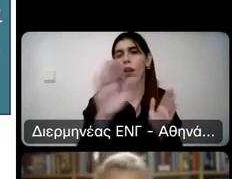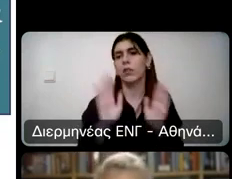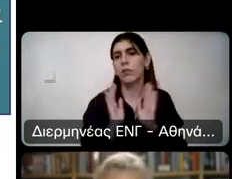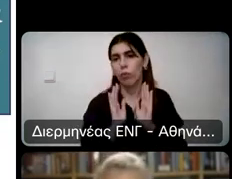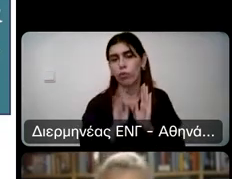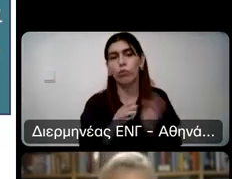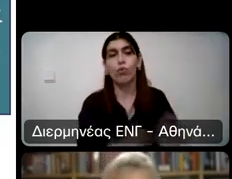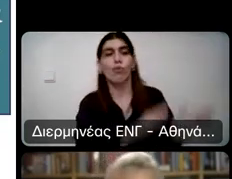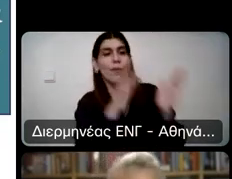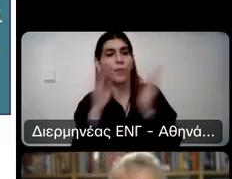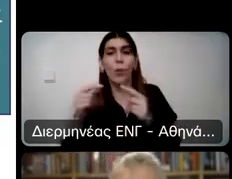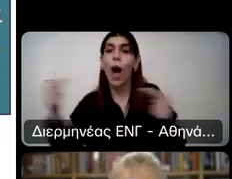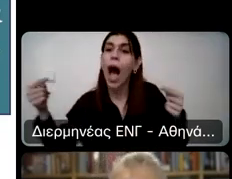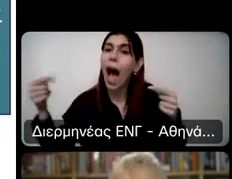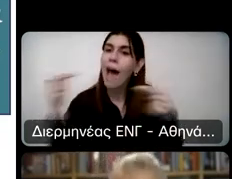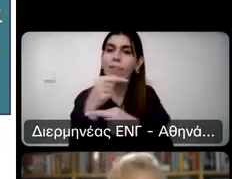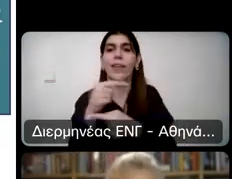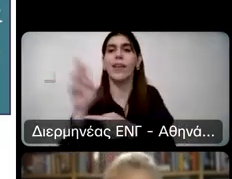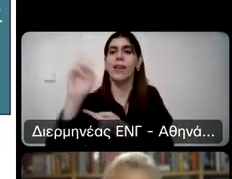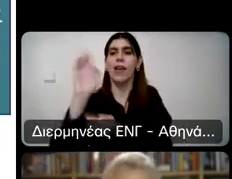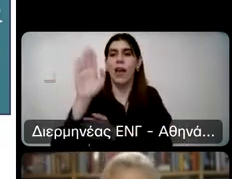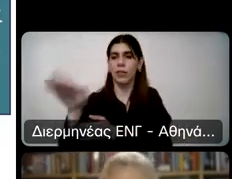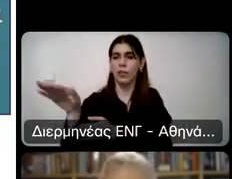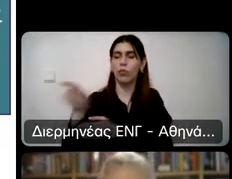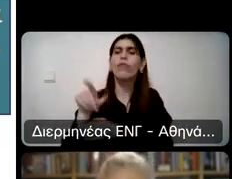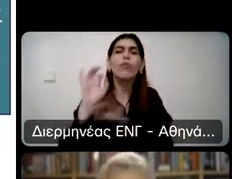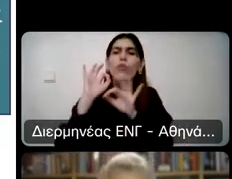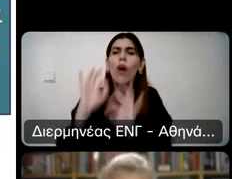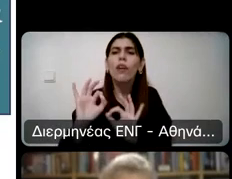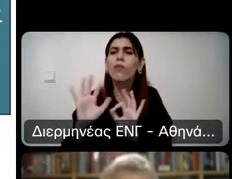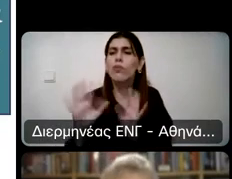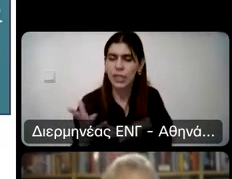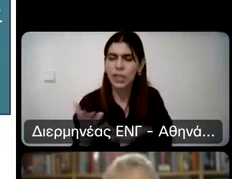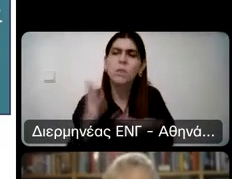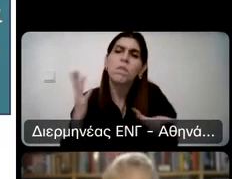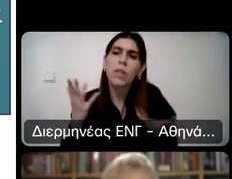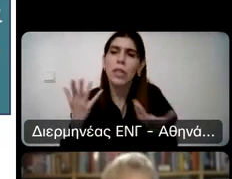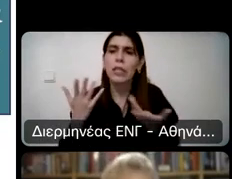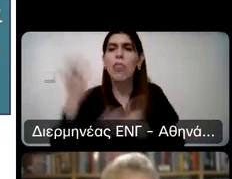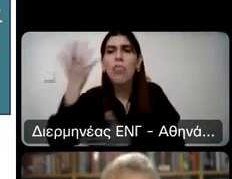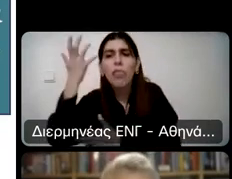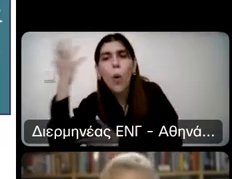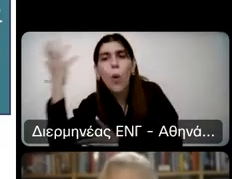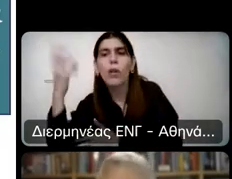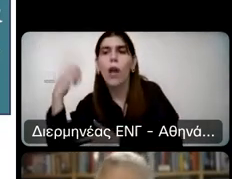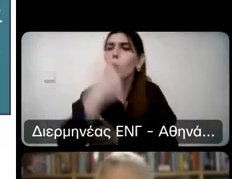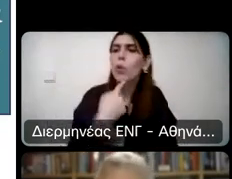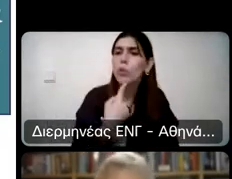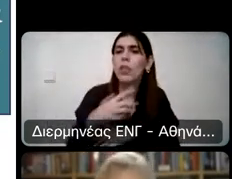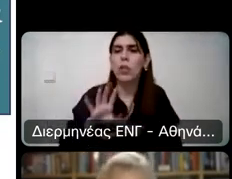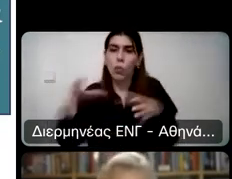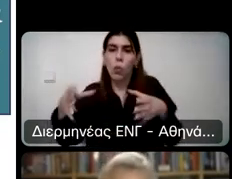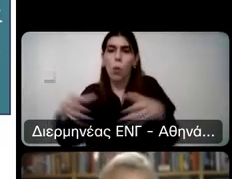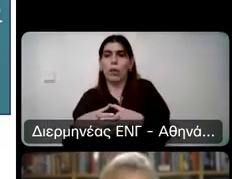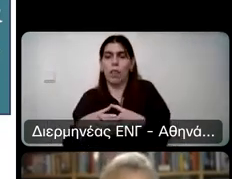διάστασή του μπορεί να γίνει κατανοητός ως κάθε θεωρία, πρακτική, είτε πολιτική, είτε προσωπική, που επιδιώκει να αμφισβητήσει, να